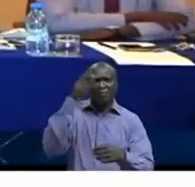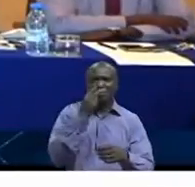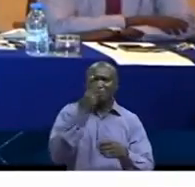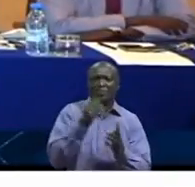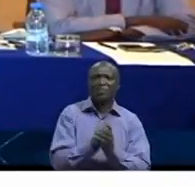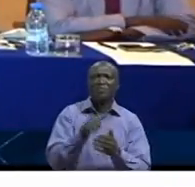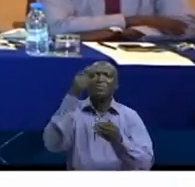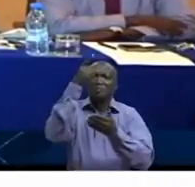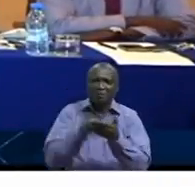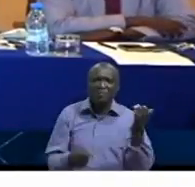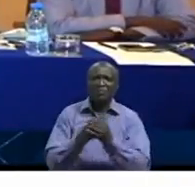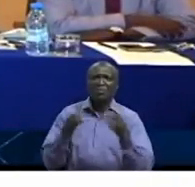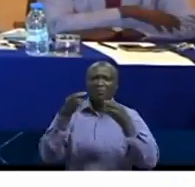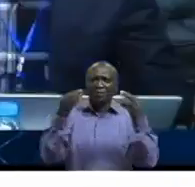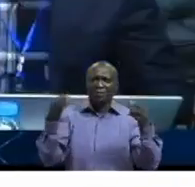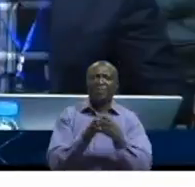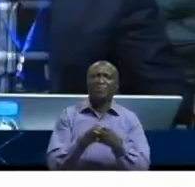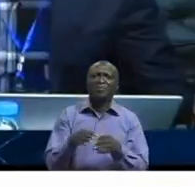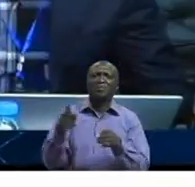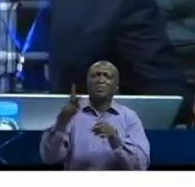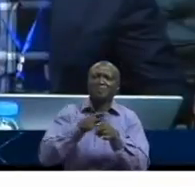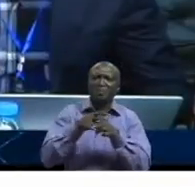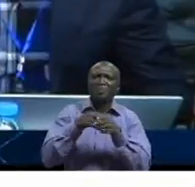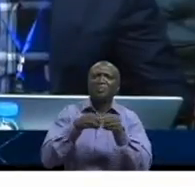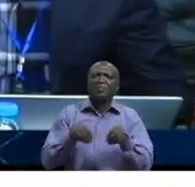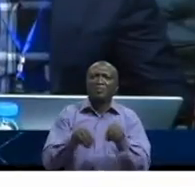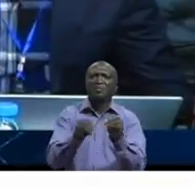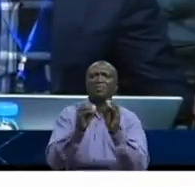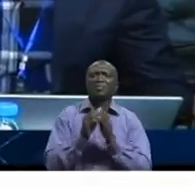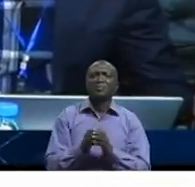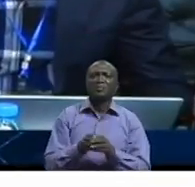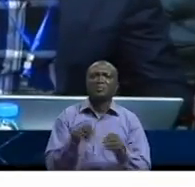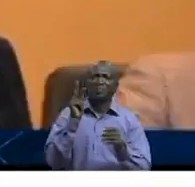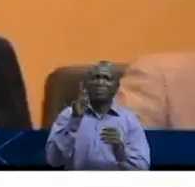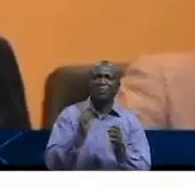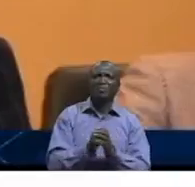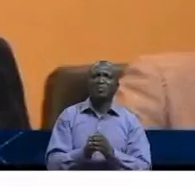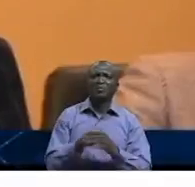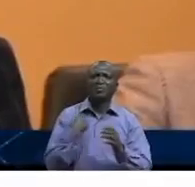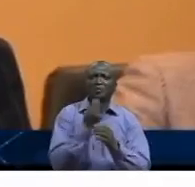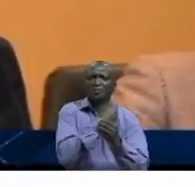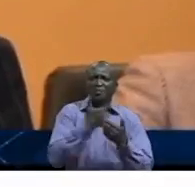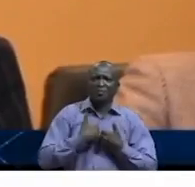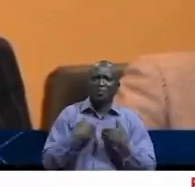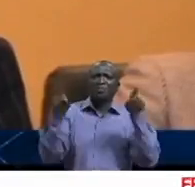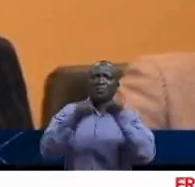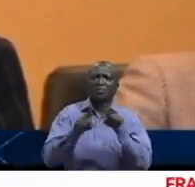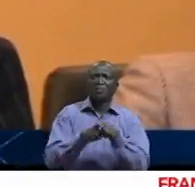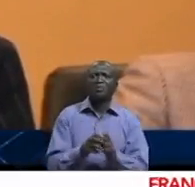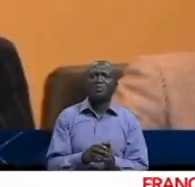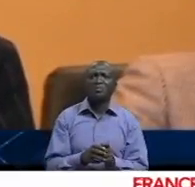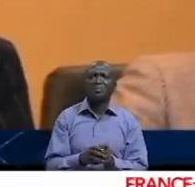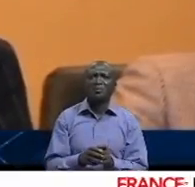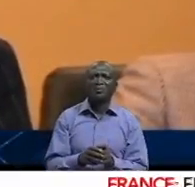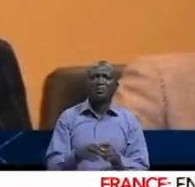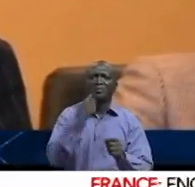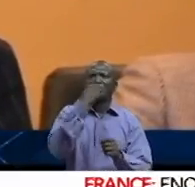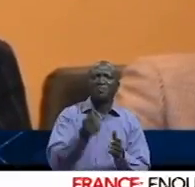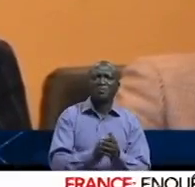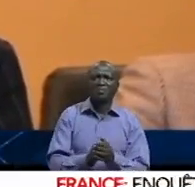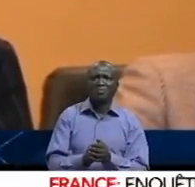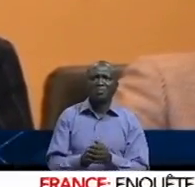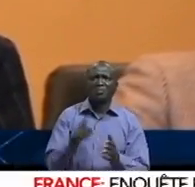quelle mesure n'est-ce pas nos préoccupations puissent être euh pouront être pris en compte nous avons également évoqué le